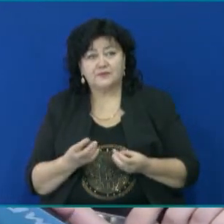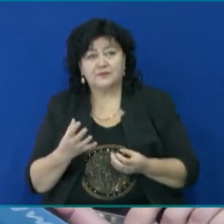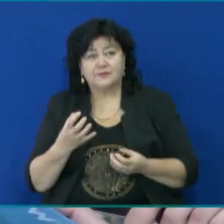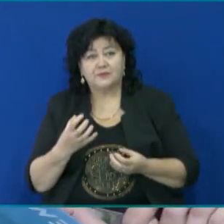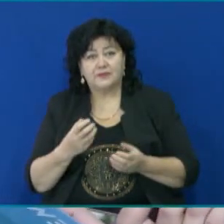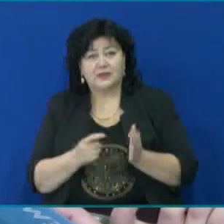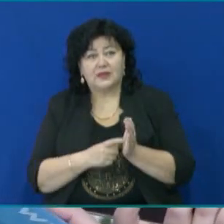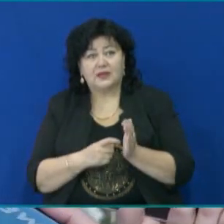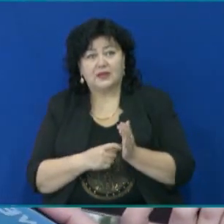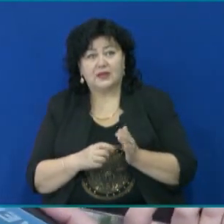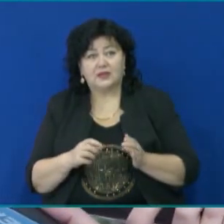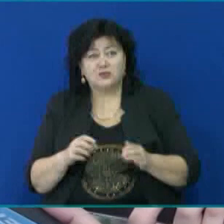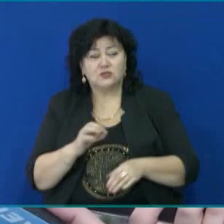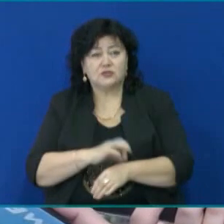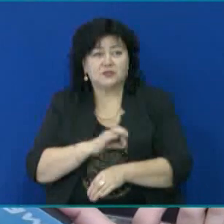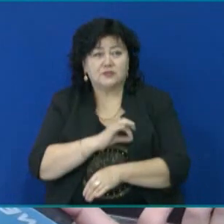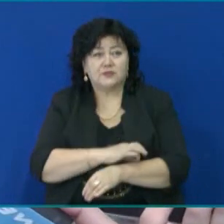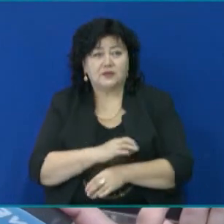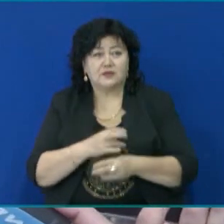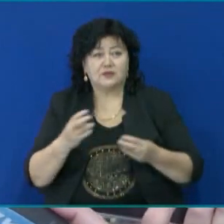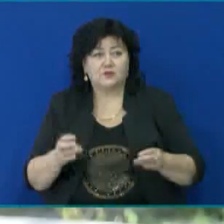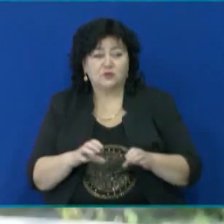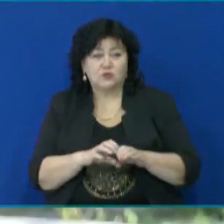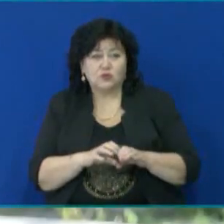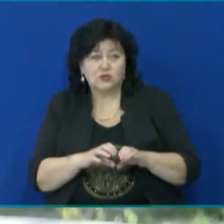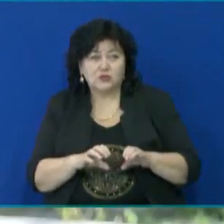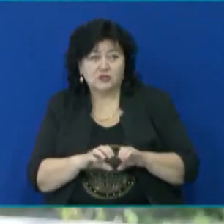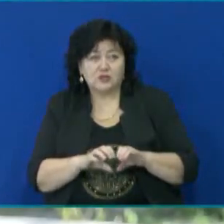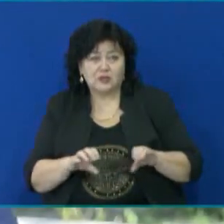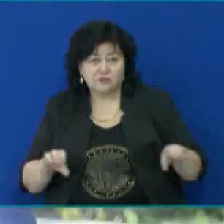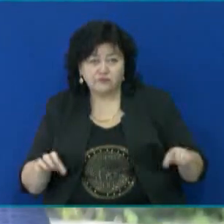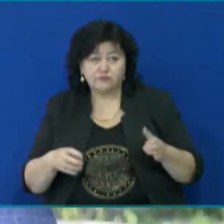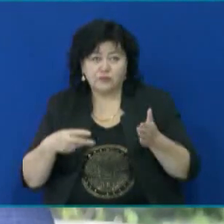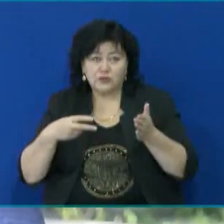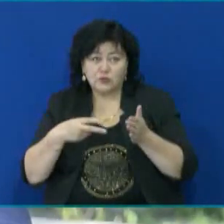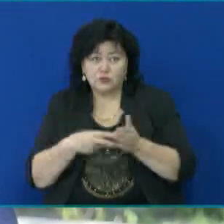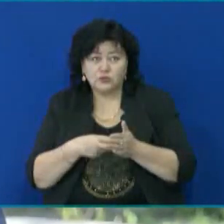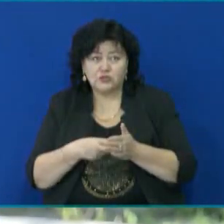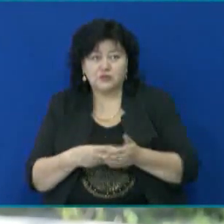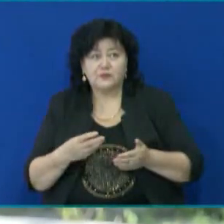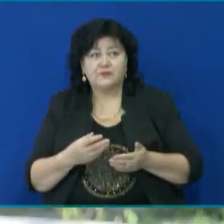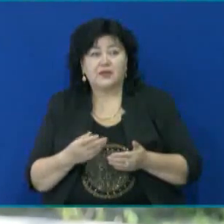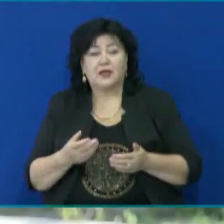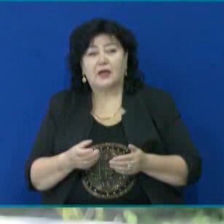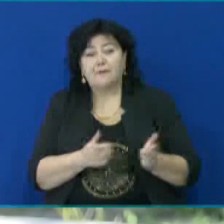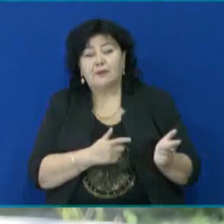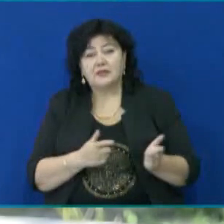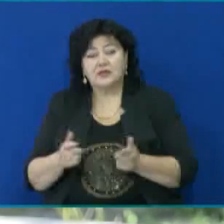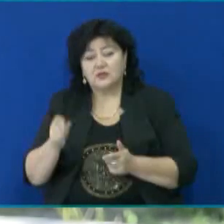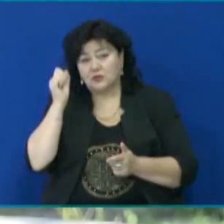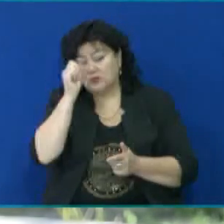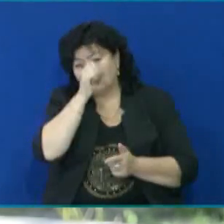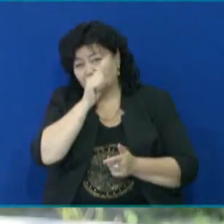шетінде канализационный очистный сооружение деген бар. Сол бойынша бізде қазір жаңа меморандум қол қойылған, ендігі